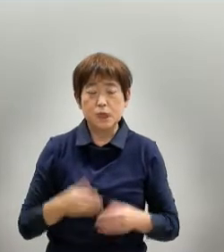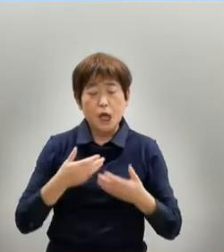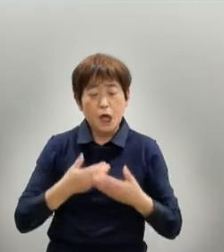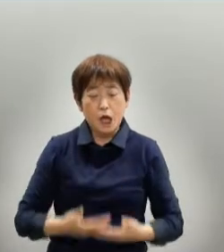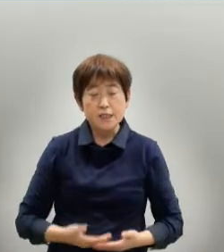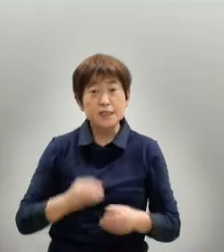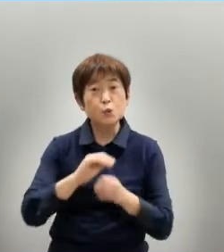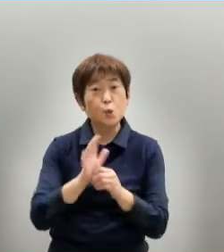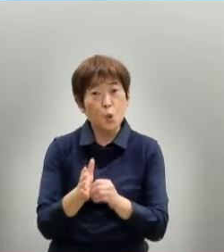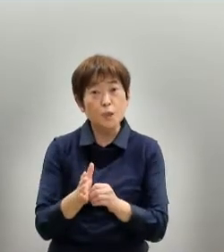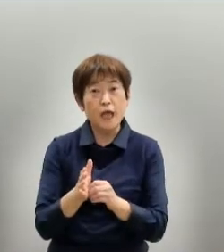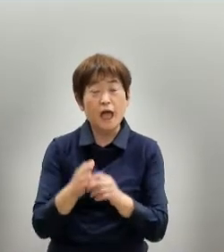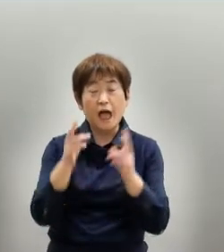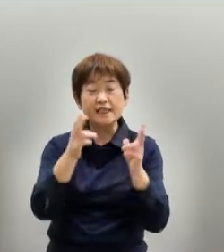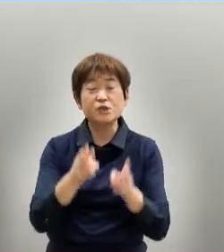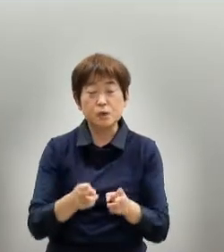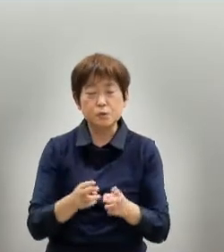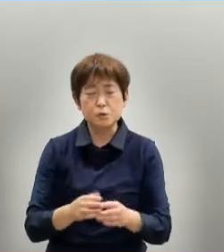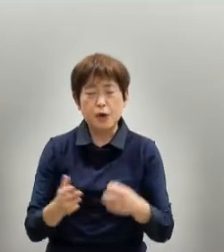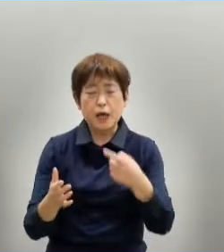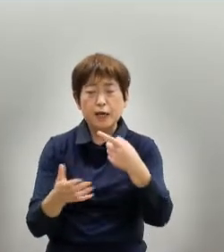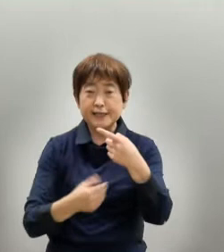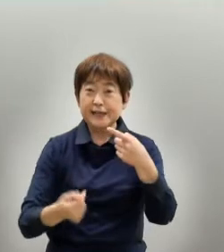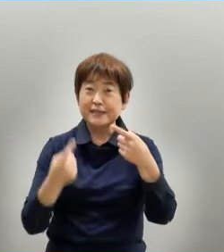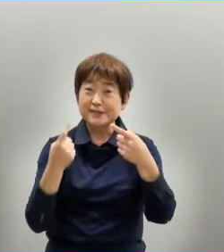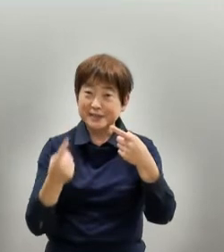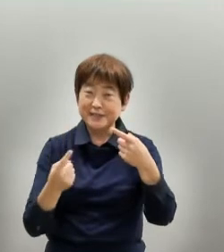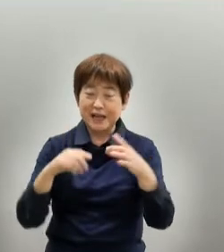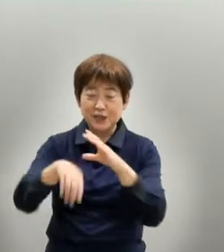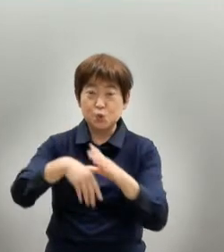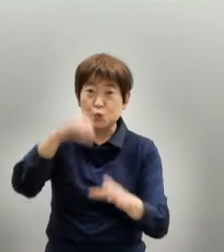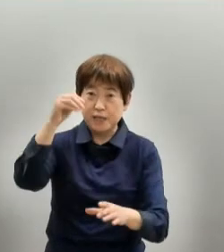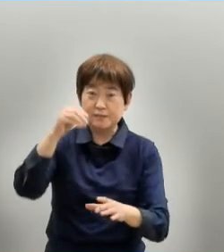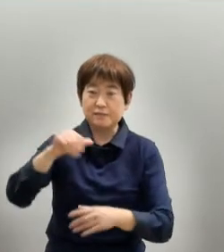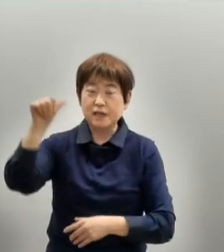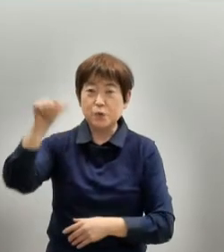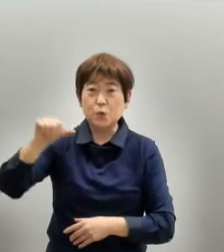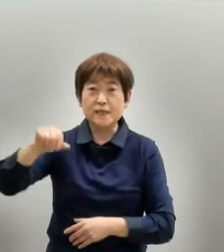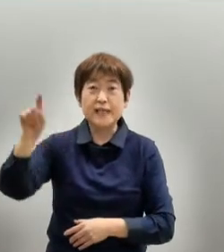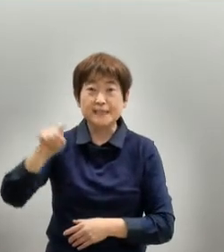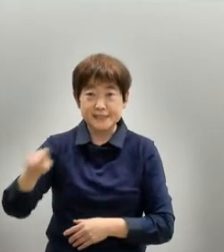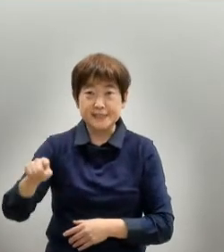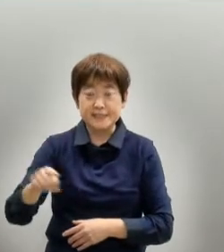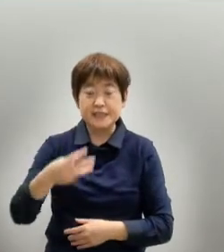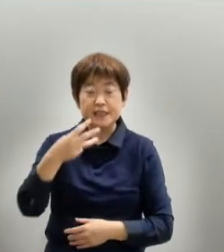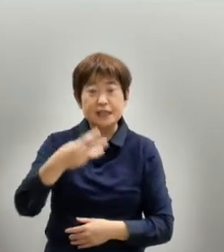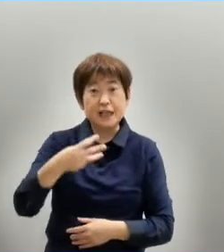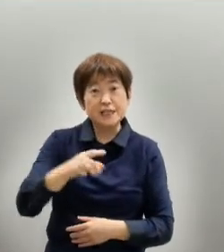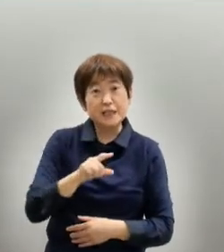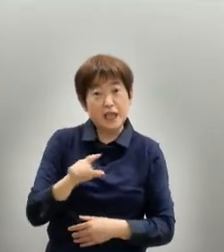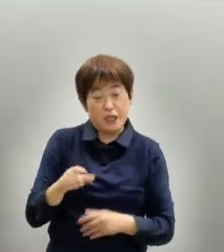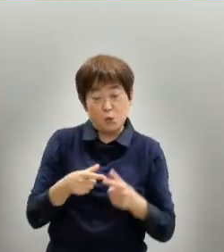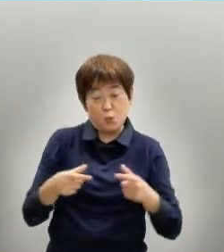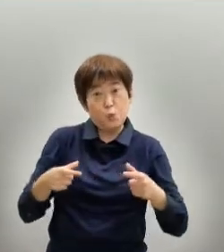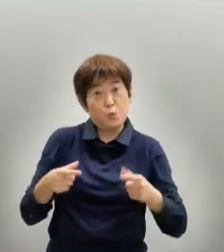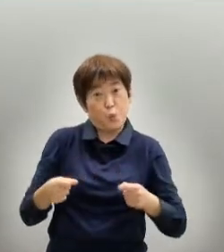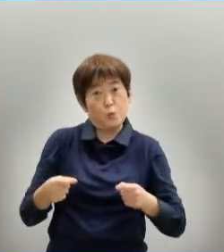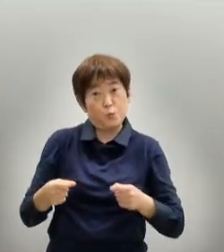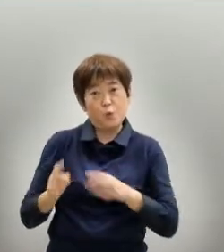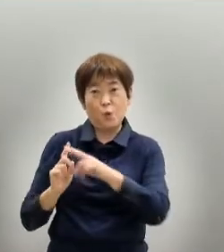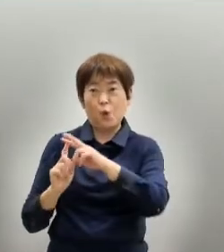安心コロナに関しましては、毎月抽選で5000人に3000円分のクーポンということで、1.6 億円